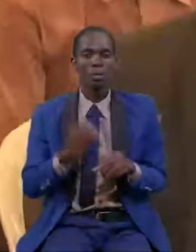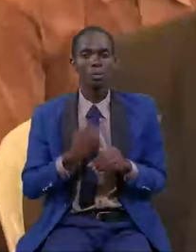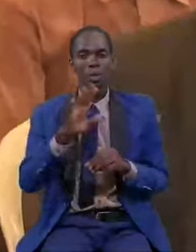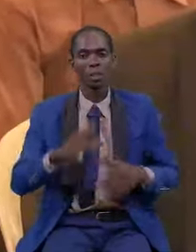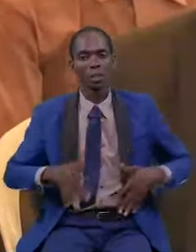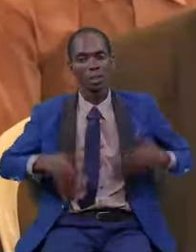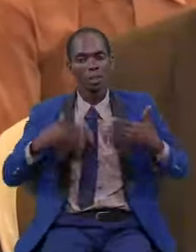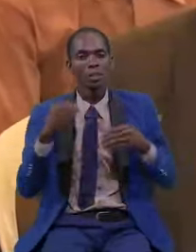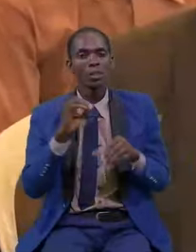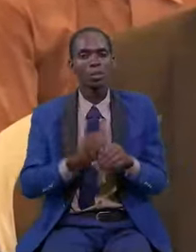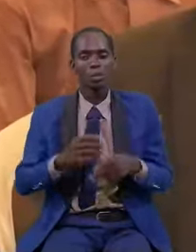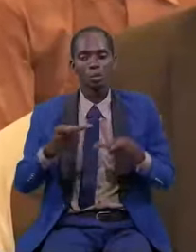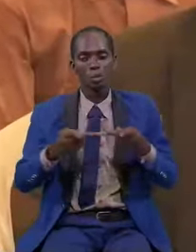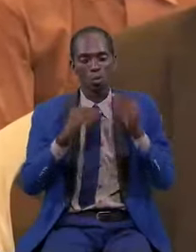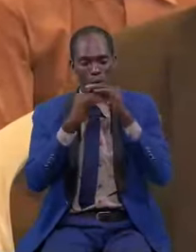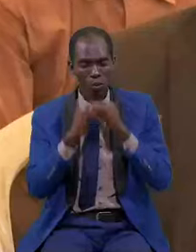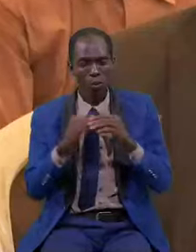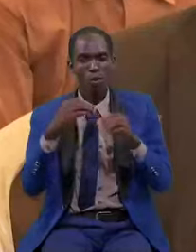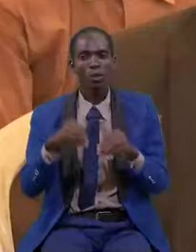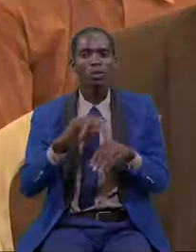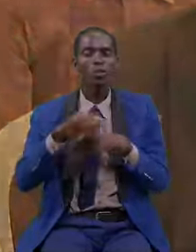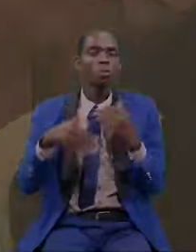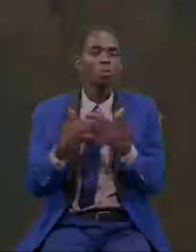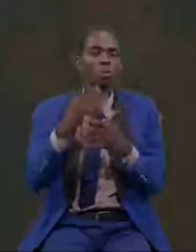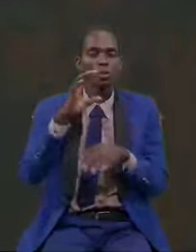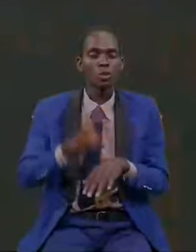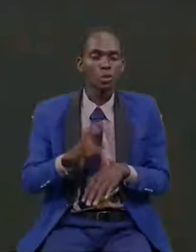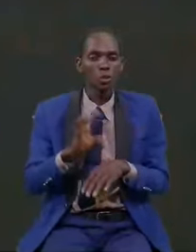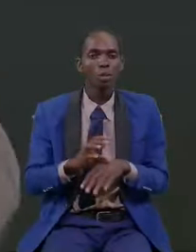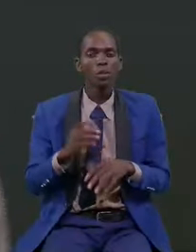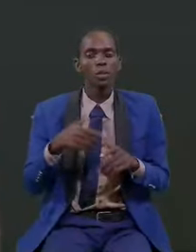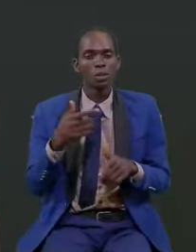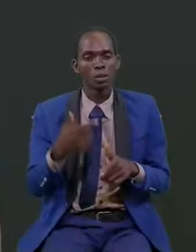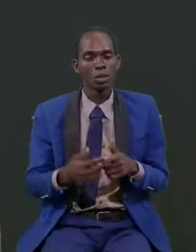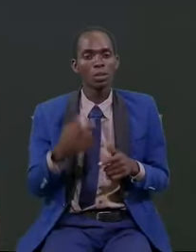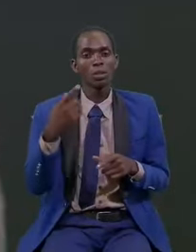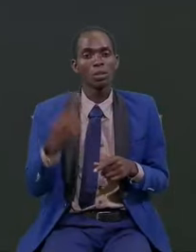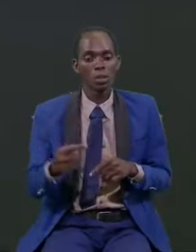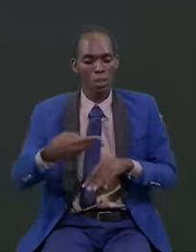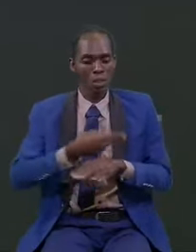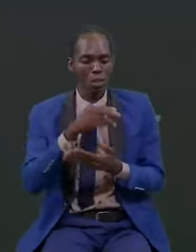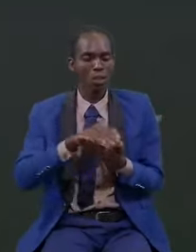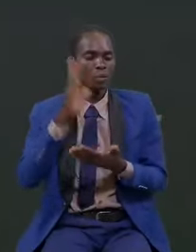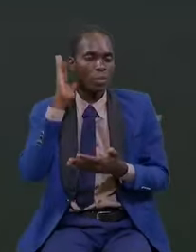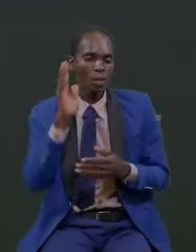dénomination, dans l'église, dans tout le pays, et l'agneau les vaincra.